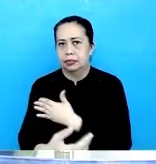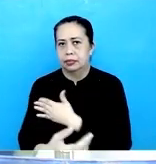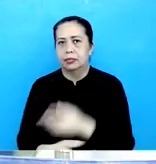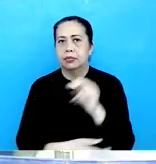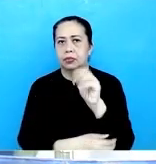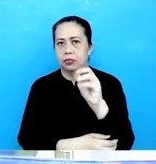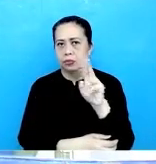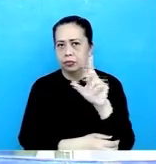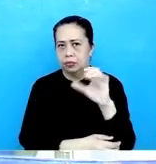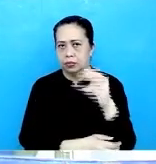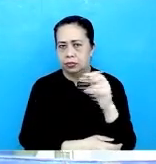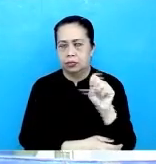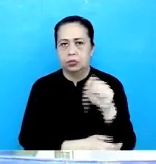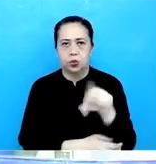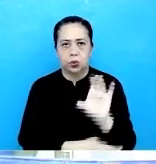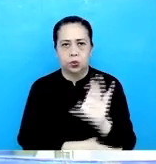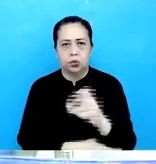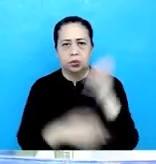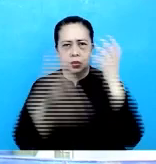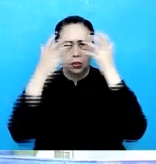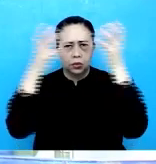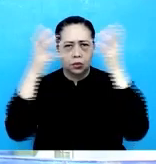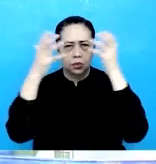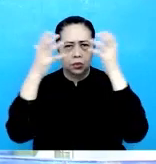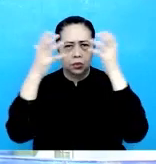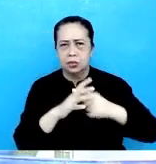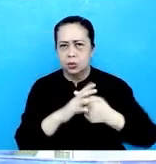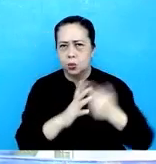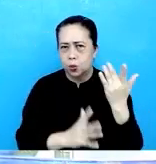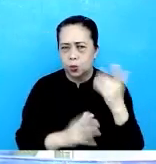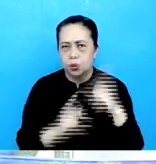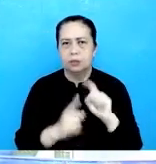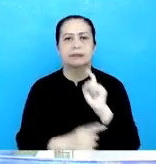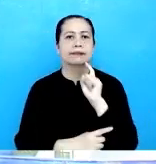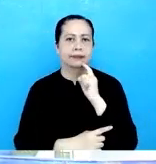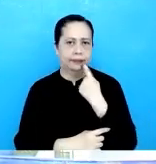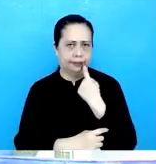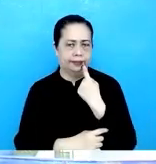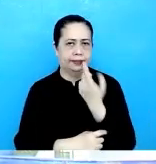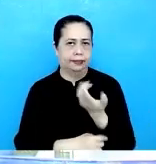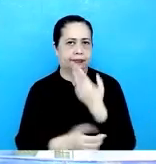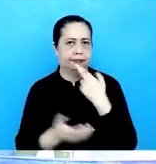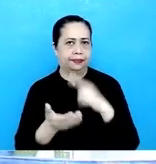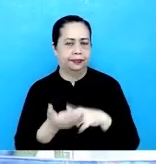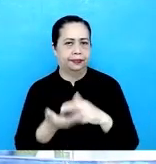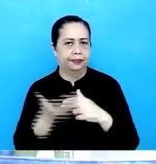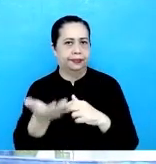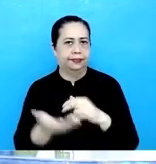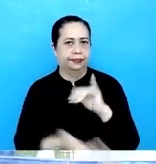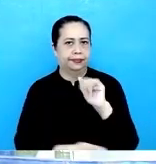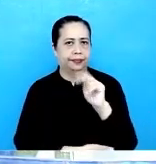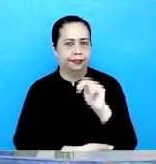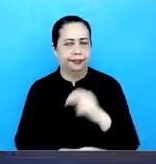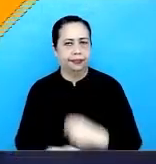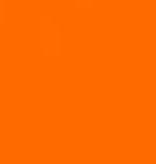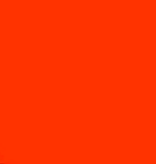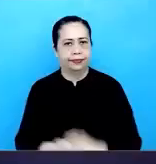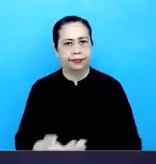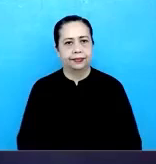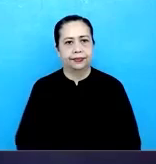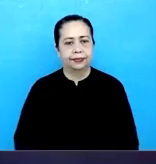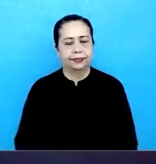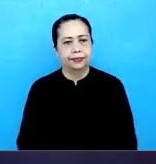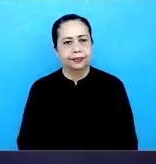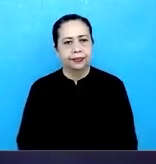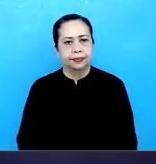Novaliches. Nagugat daw ang pagwawala ng sospek dahil sa selos. Nasa front line ng balitang yan si Ian Suyo.